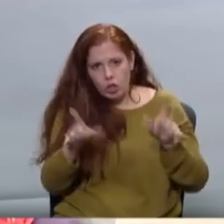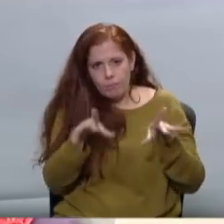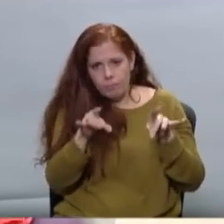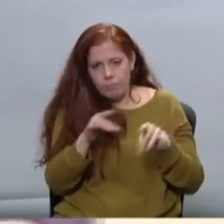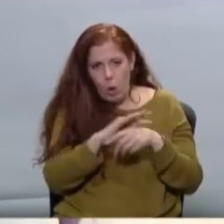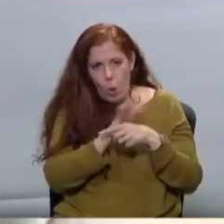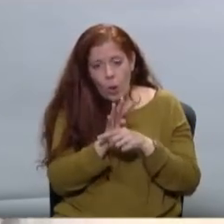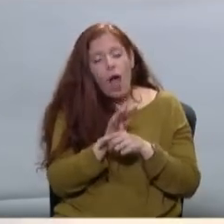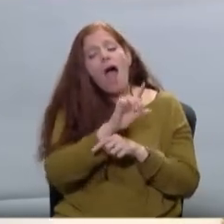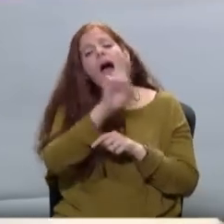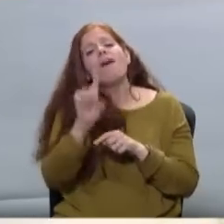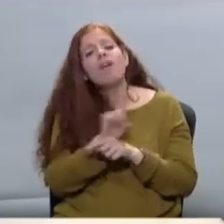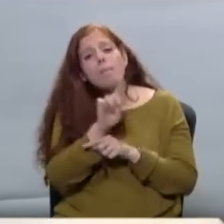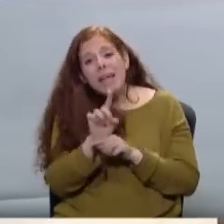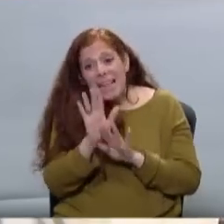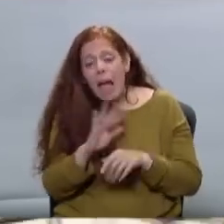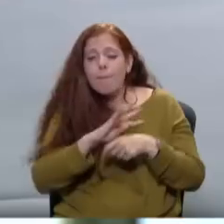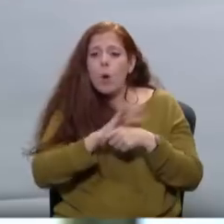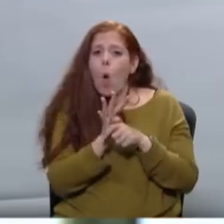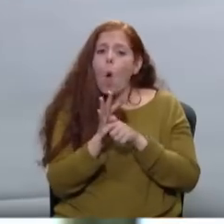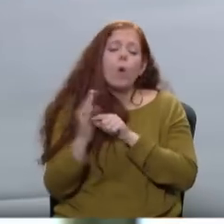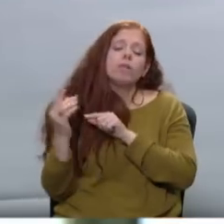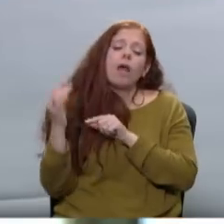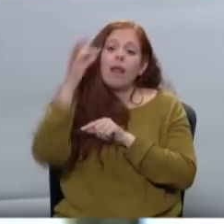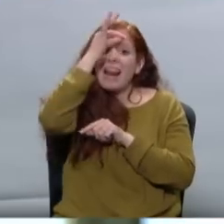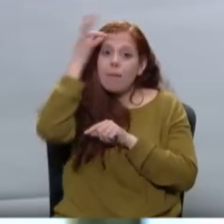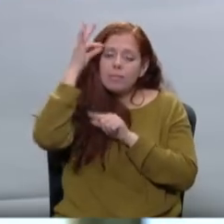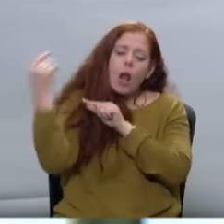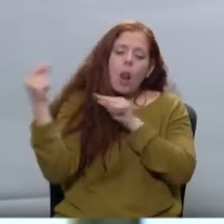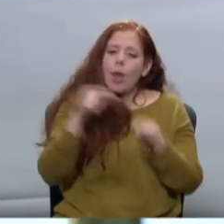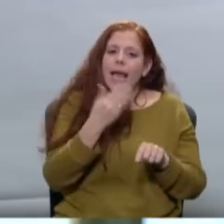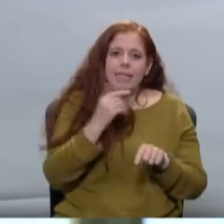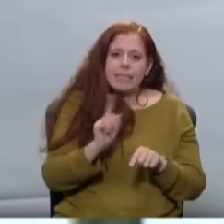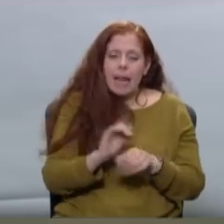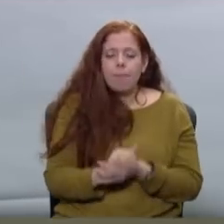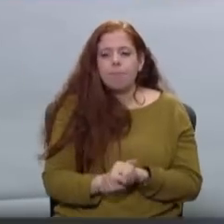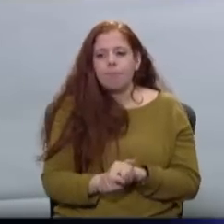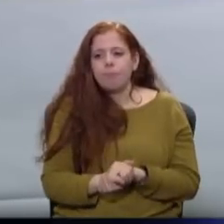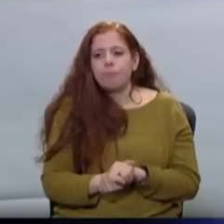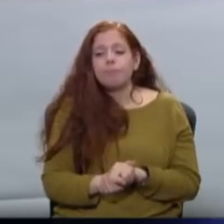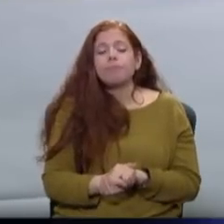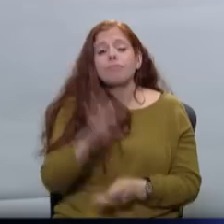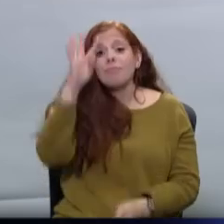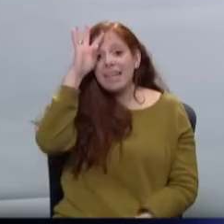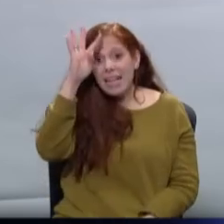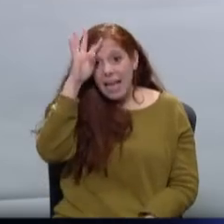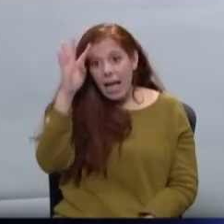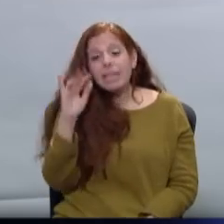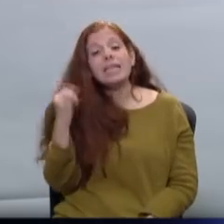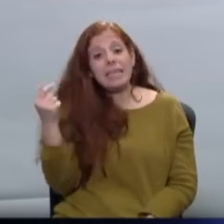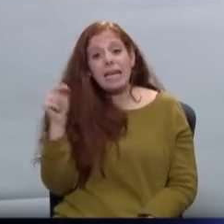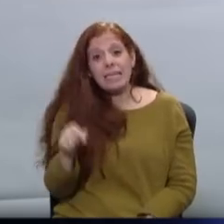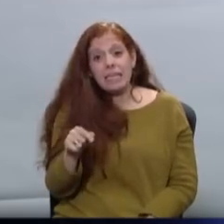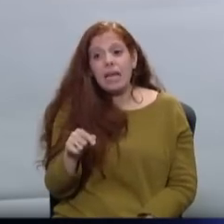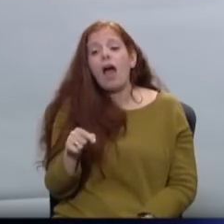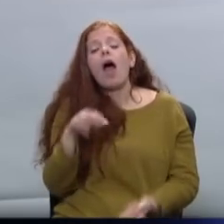קורונה לא חצתה למרבה המזל את גבולות ישראל. לאיראן היא כן הגיעה. הרשויות